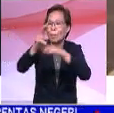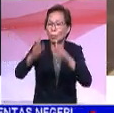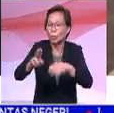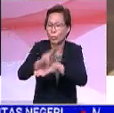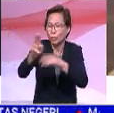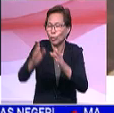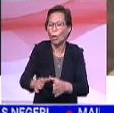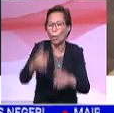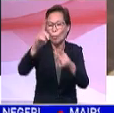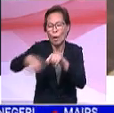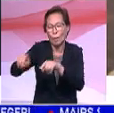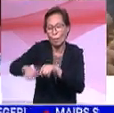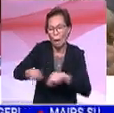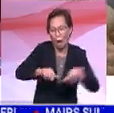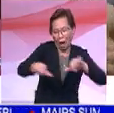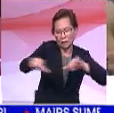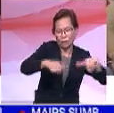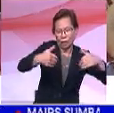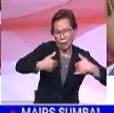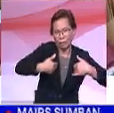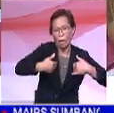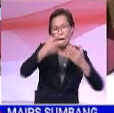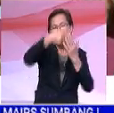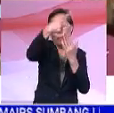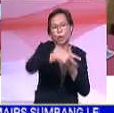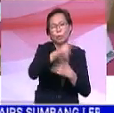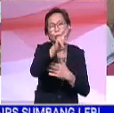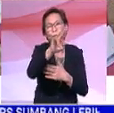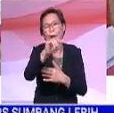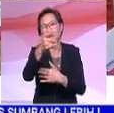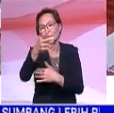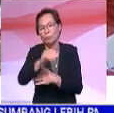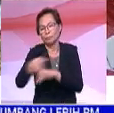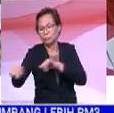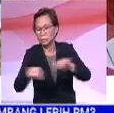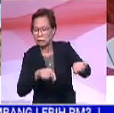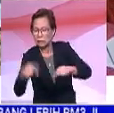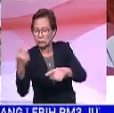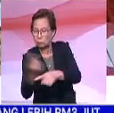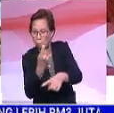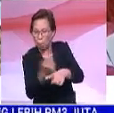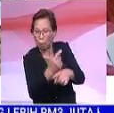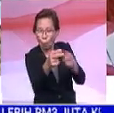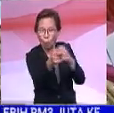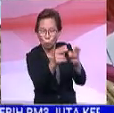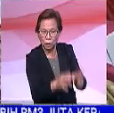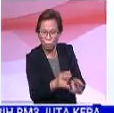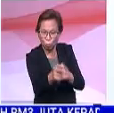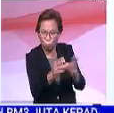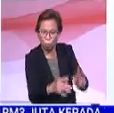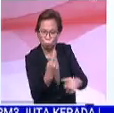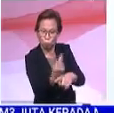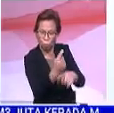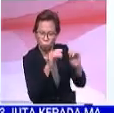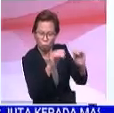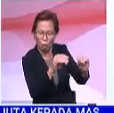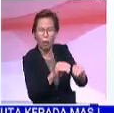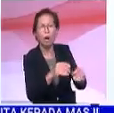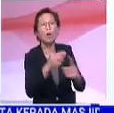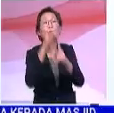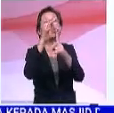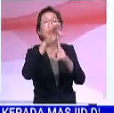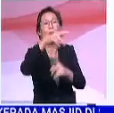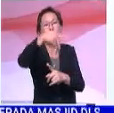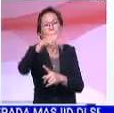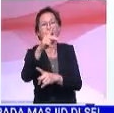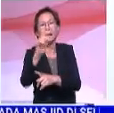untuk memperbagaikan aktiviti. Menerusi program ini, UITM akan bertindak memberi latihan kepada usahawan khususnya industri kecil dan